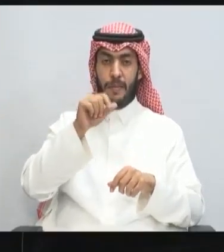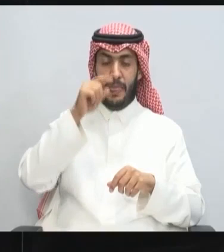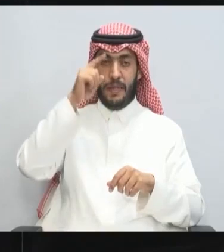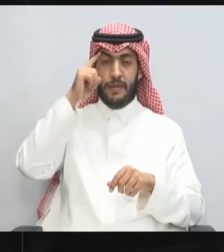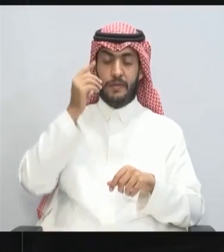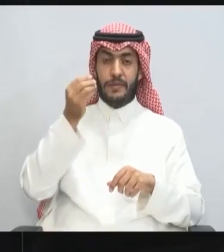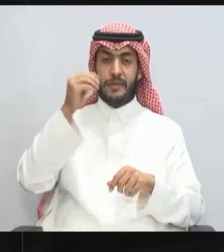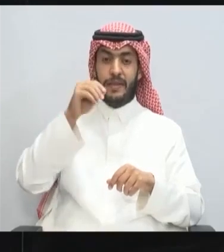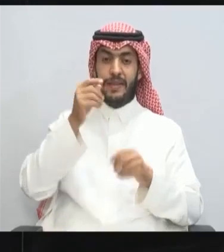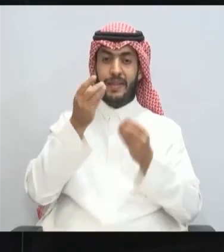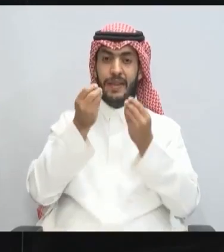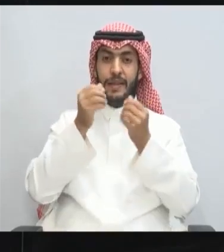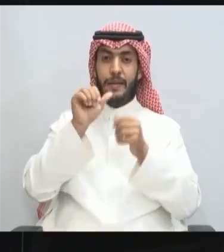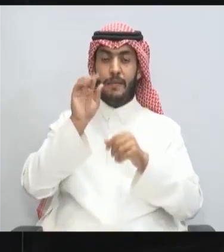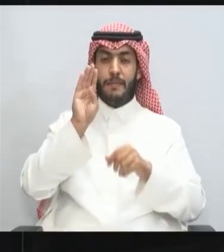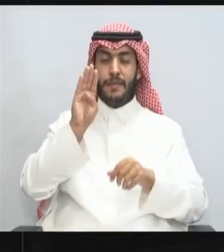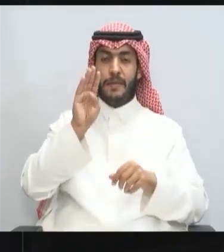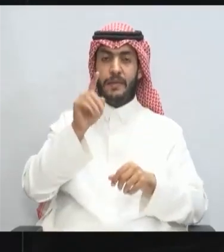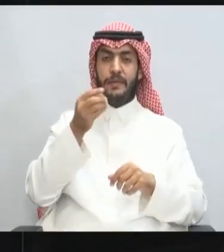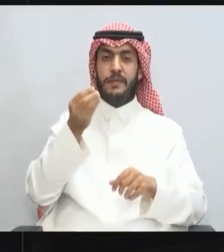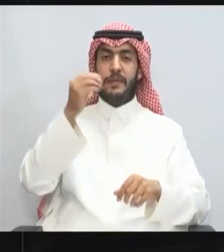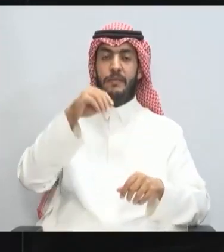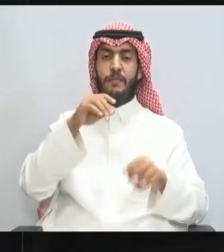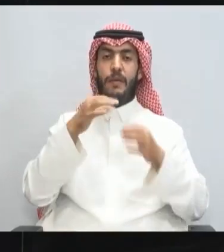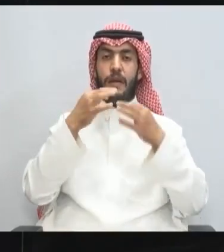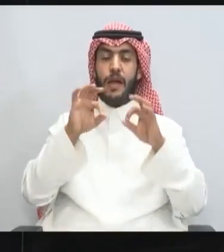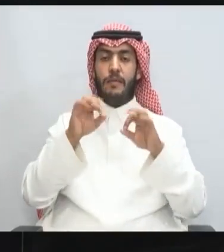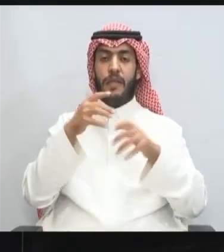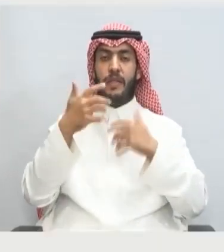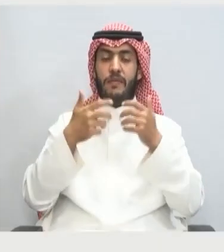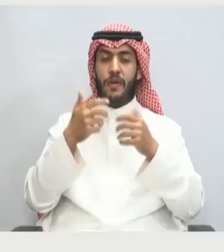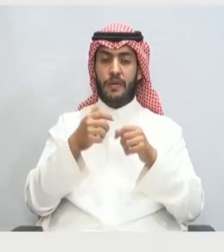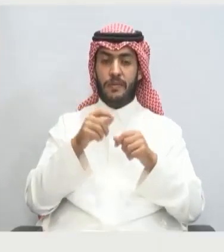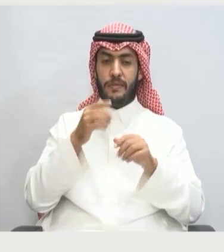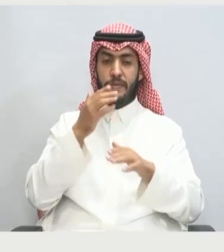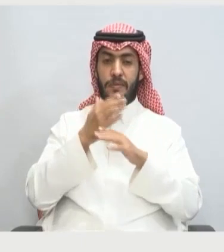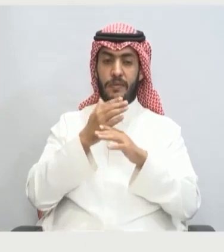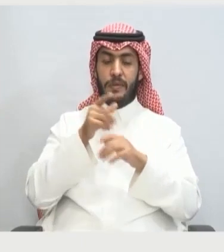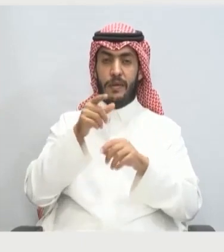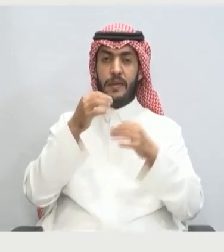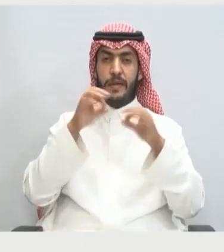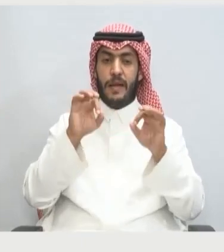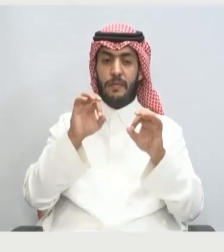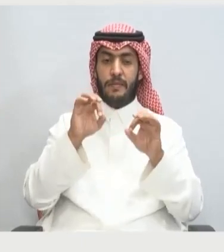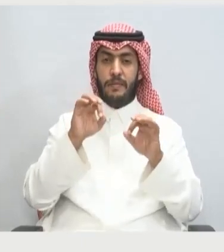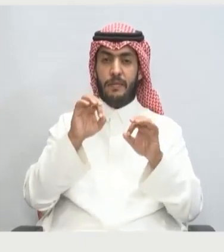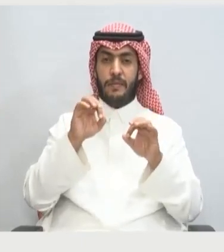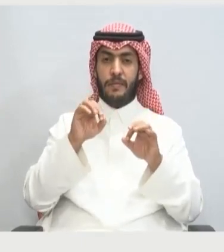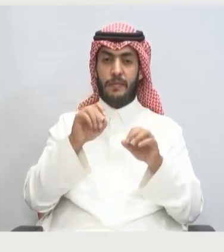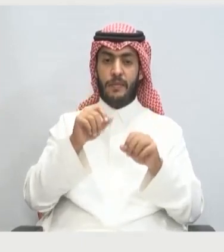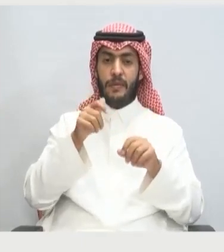زدنا تركيز الماده b هذا ادى الى مضاعفه سرعه التفاعل لذلك ف الرتبه هنا